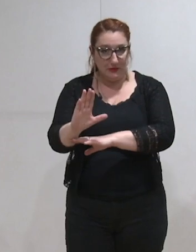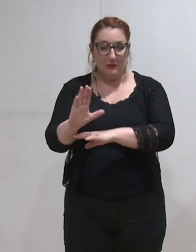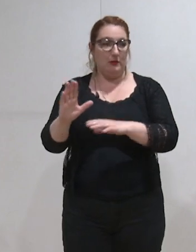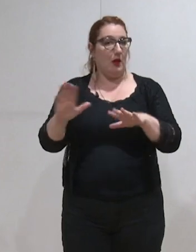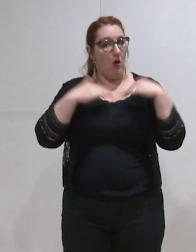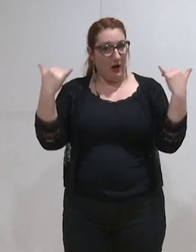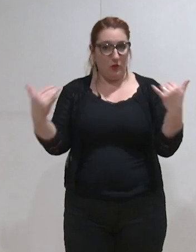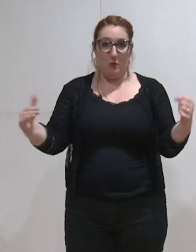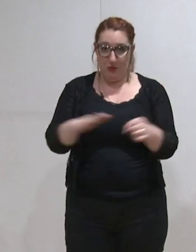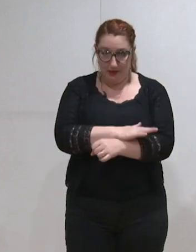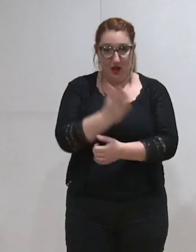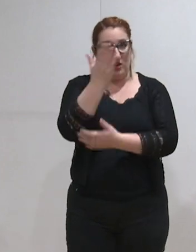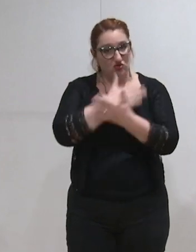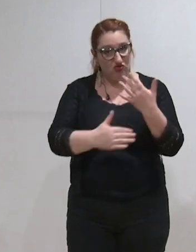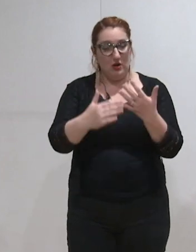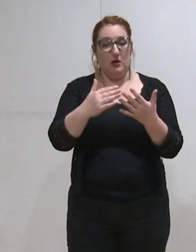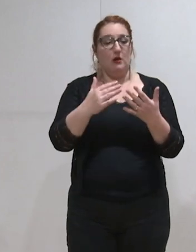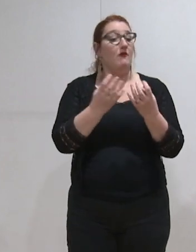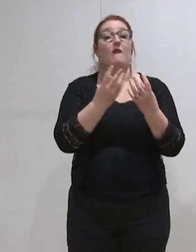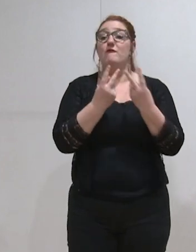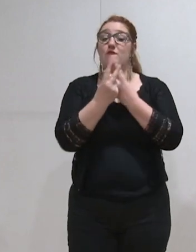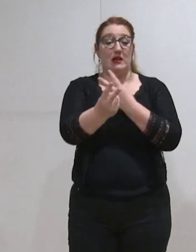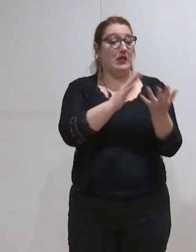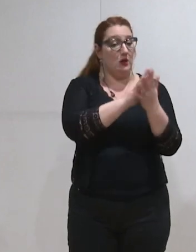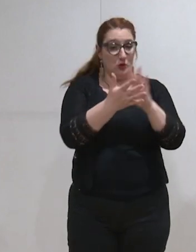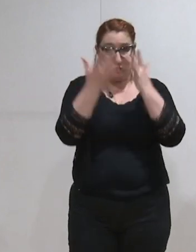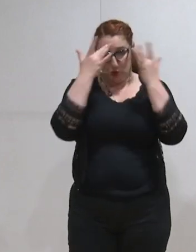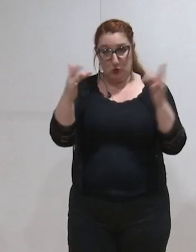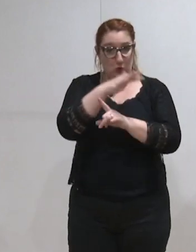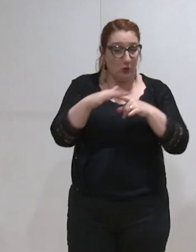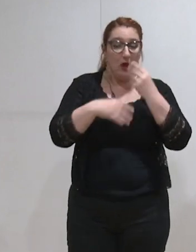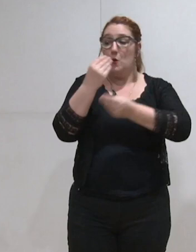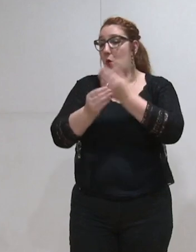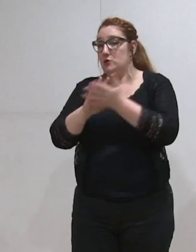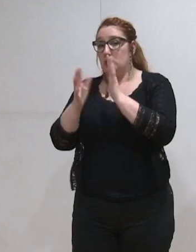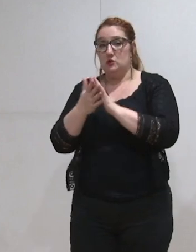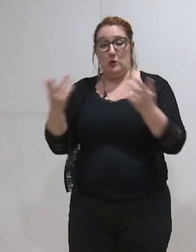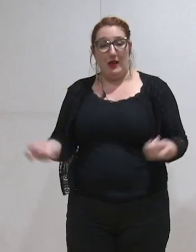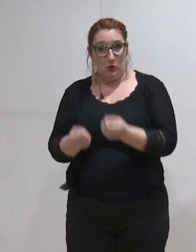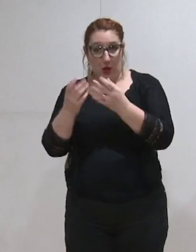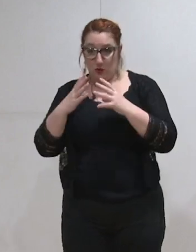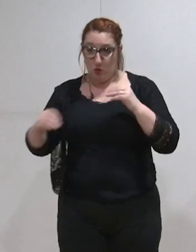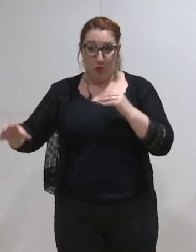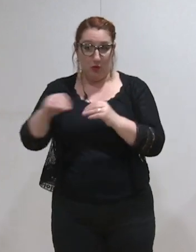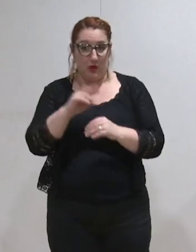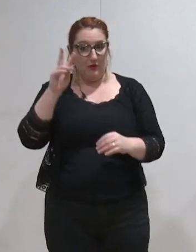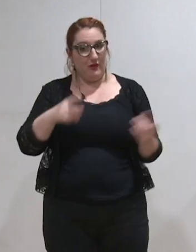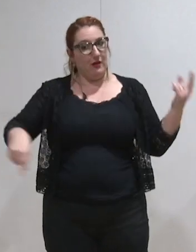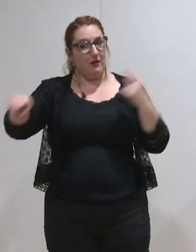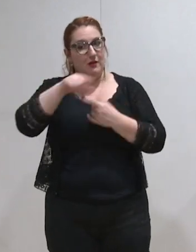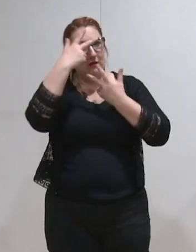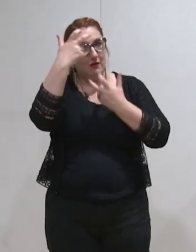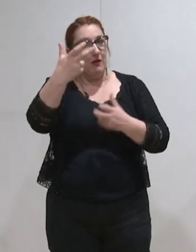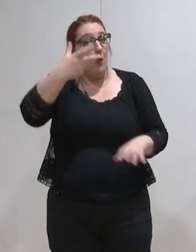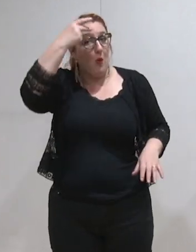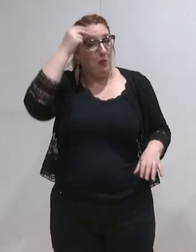plainère aux associations socioculturelles et ou d'éducation populaire et il n'y a aucune difficulté de compréhension